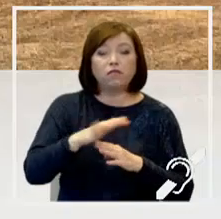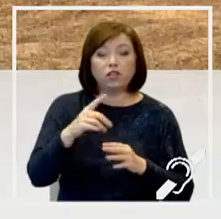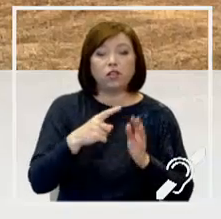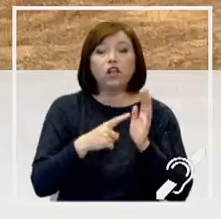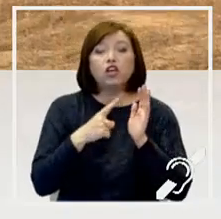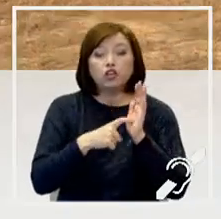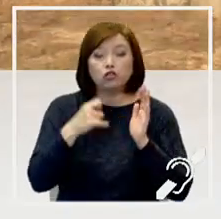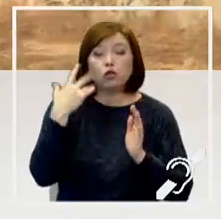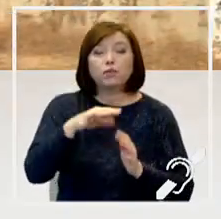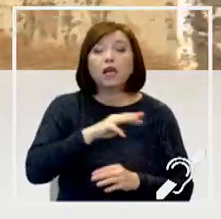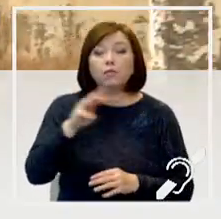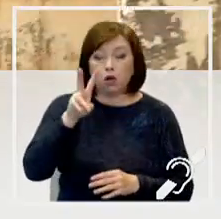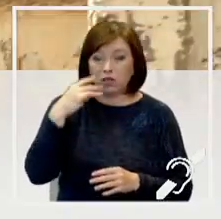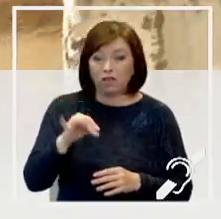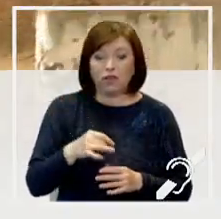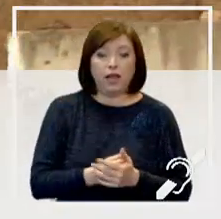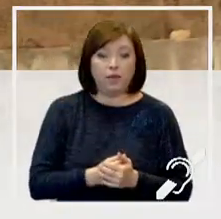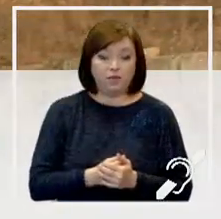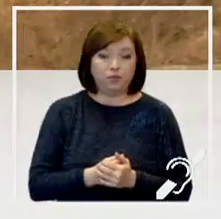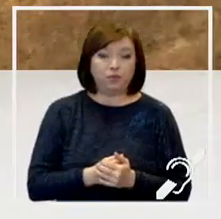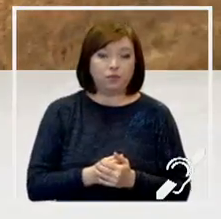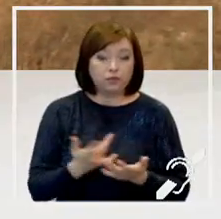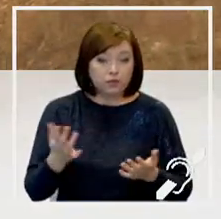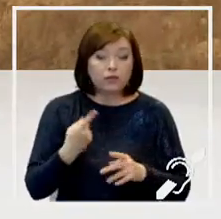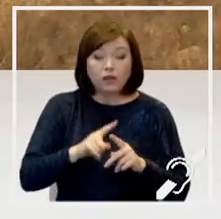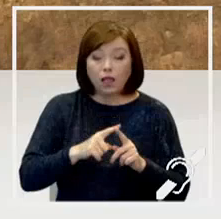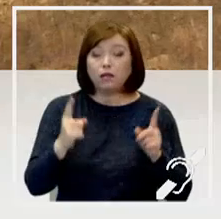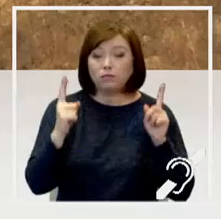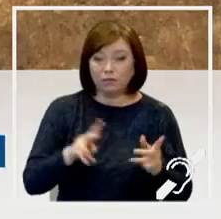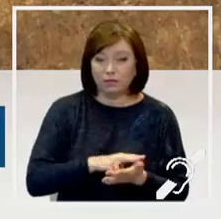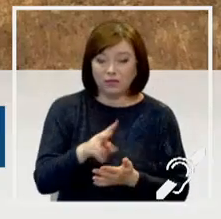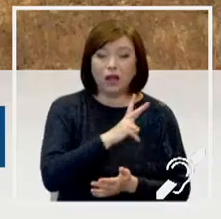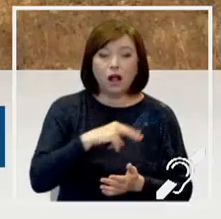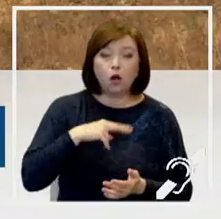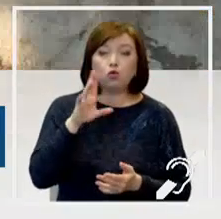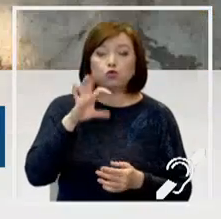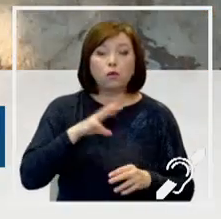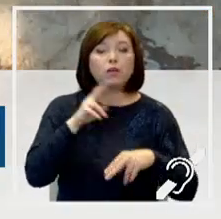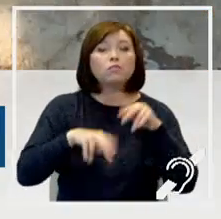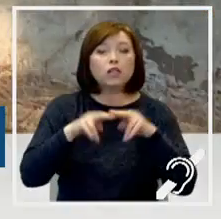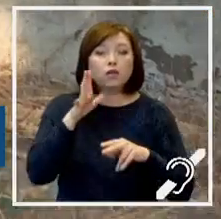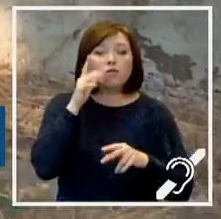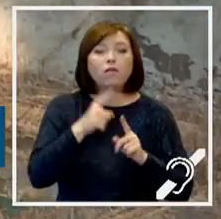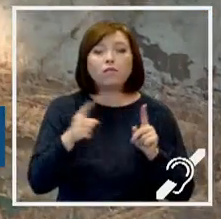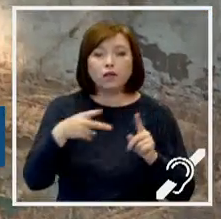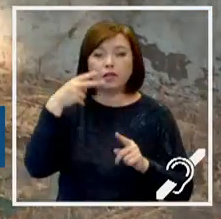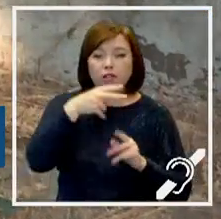prin intermediul Comisiei pentru situații excepționale. Tronsonul feroviar Cahul Giurgiulești a fost construit în perioada